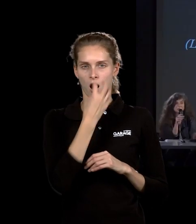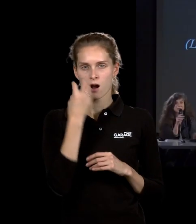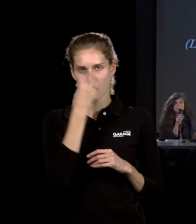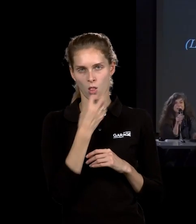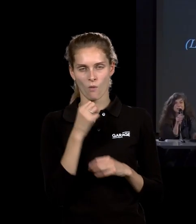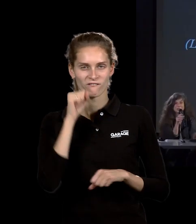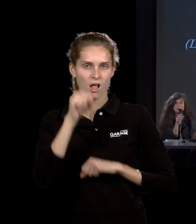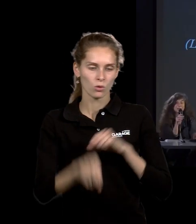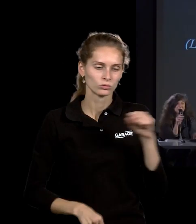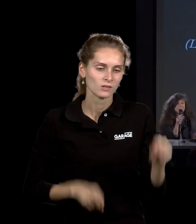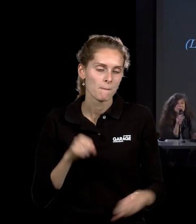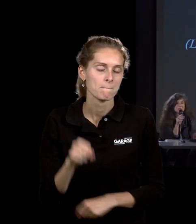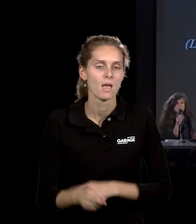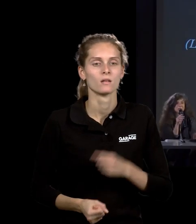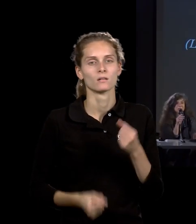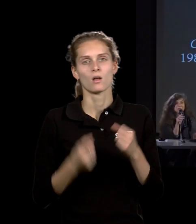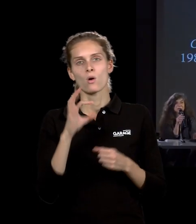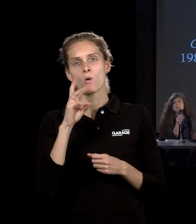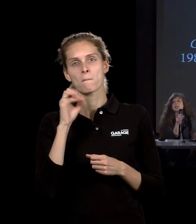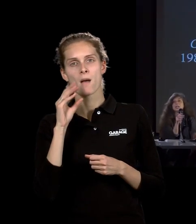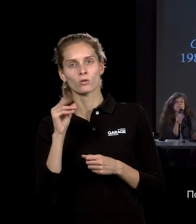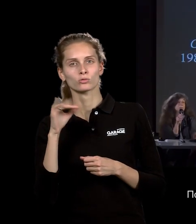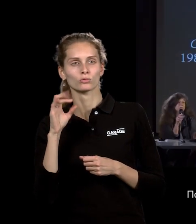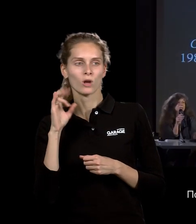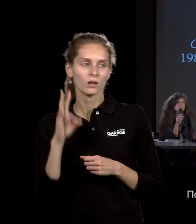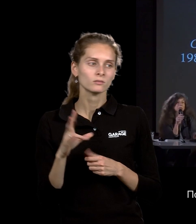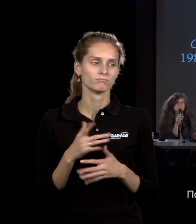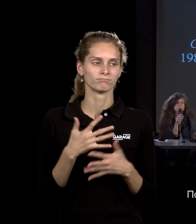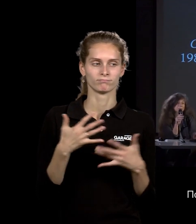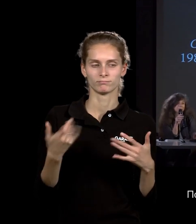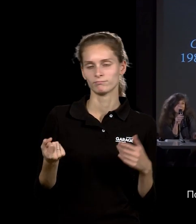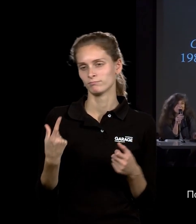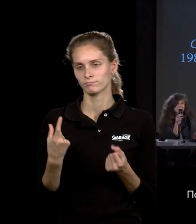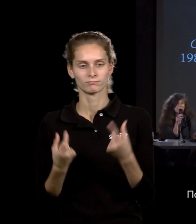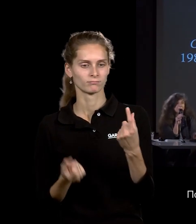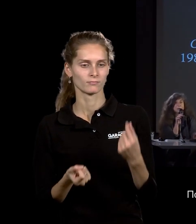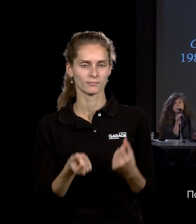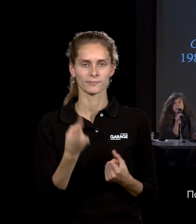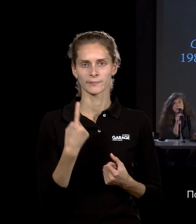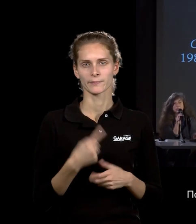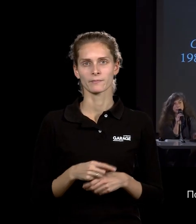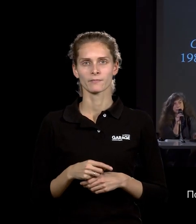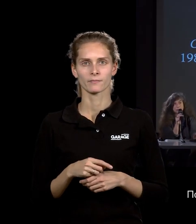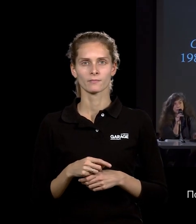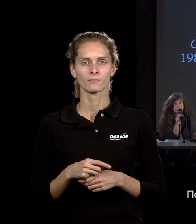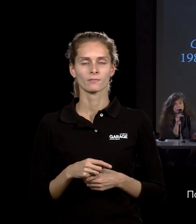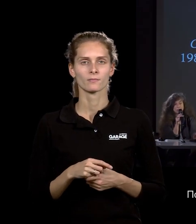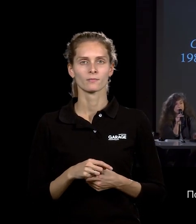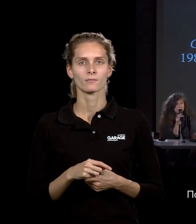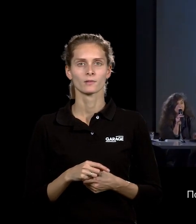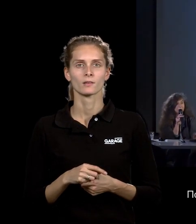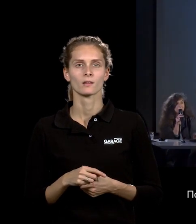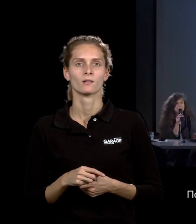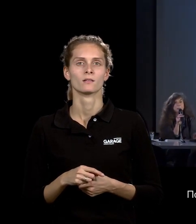клоунский велосипед, как омаж Дюшану, появляются вот такие... Почти в духе Тенгли, с которым Раушенберг